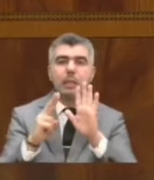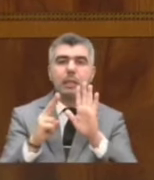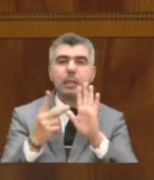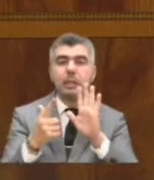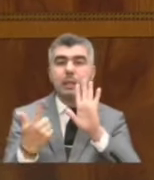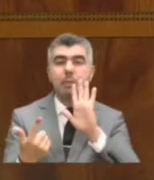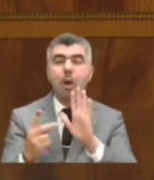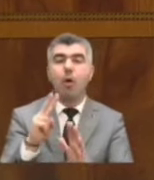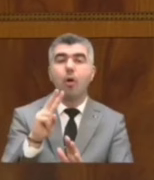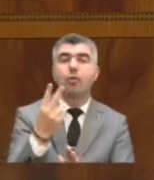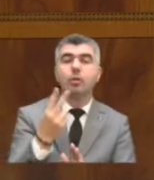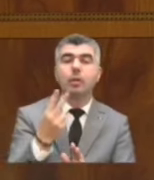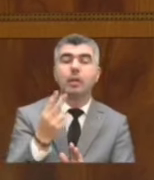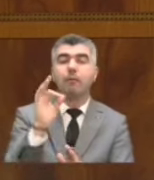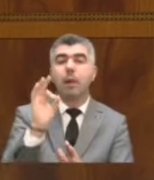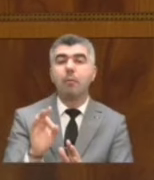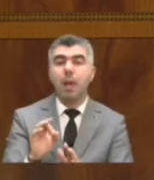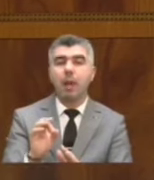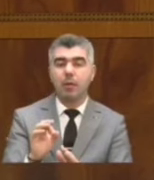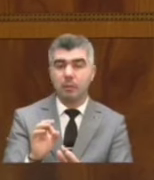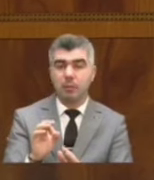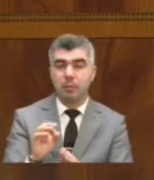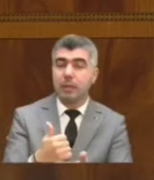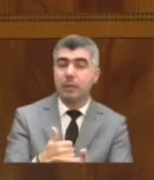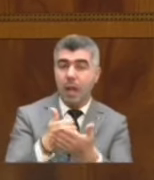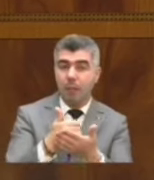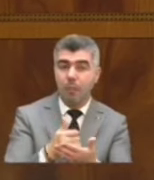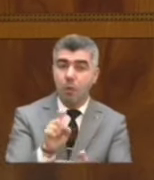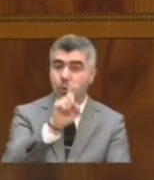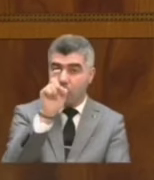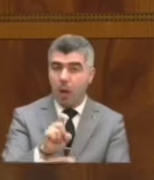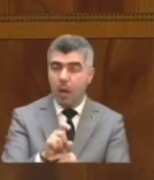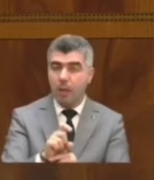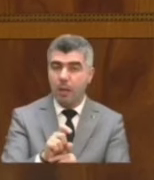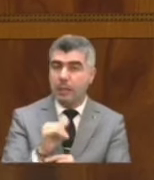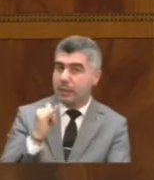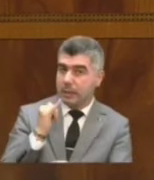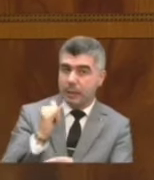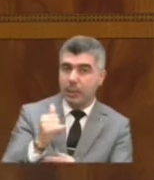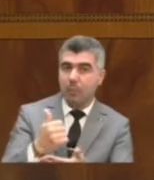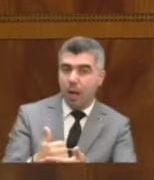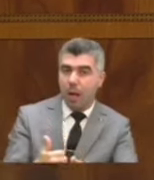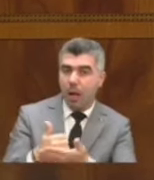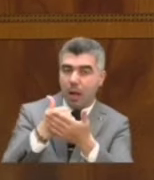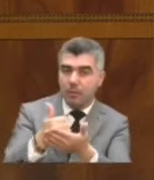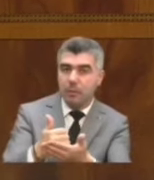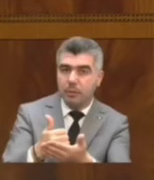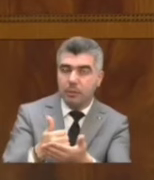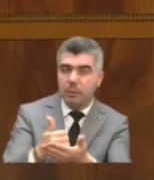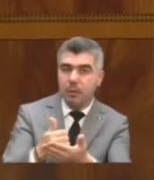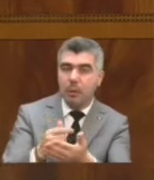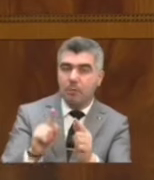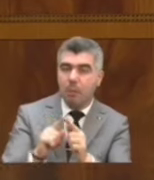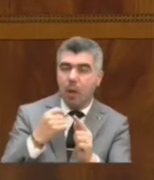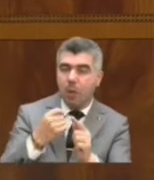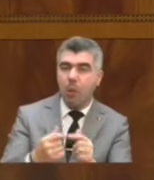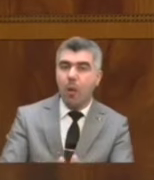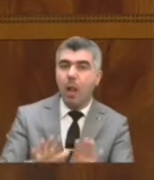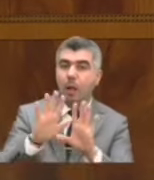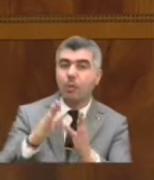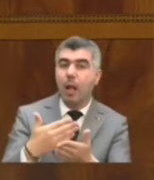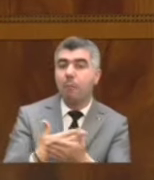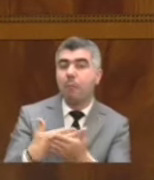27% من هذا الدعم. السؤال، هل نستمر في تخصيص هذه العشرات من